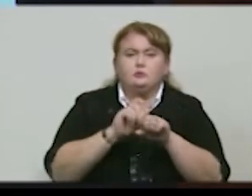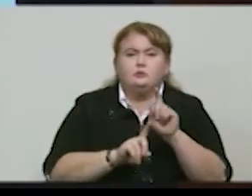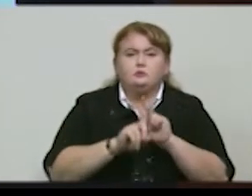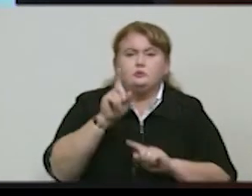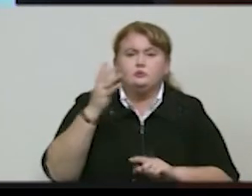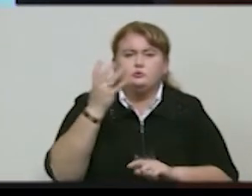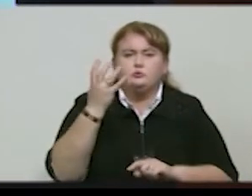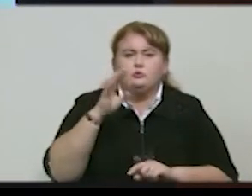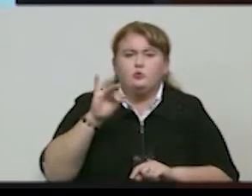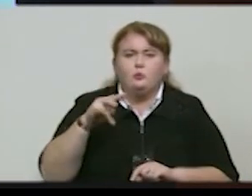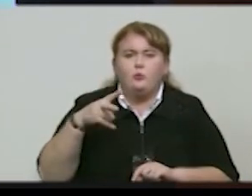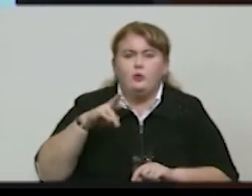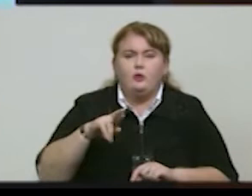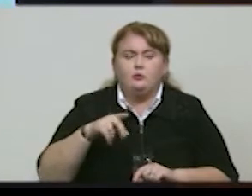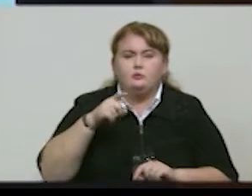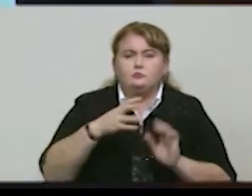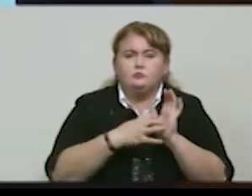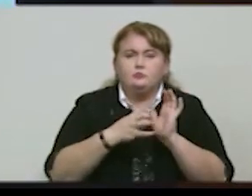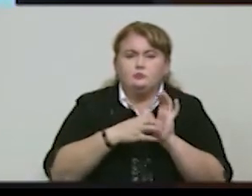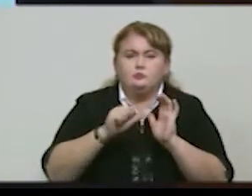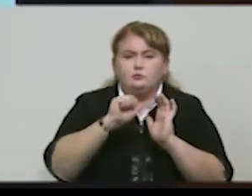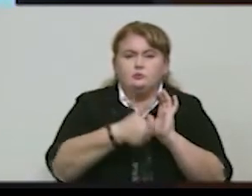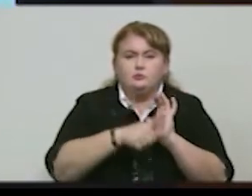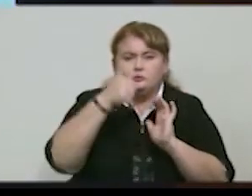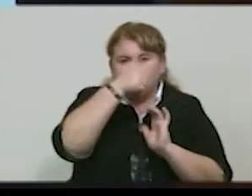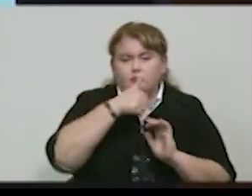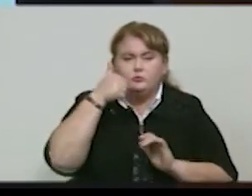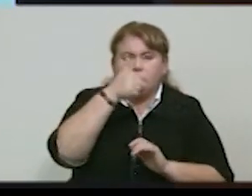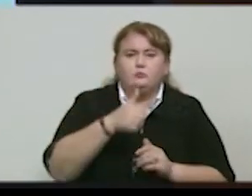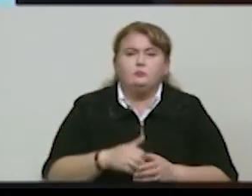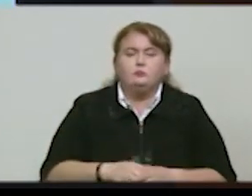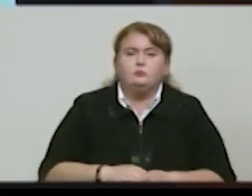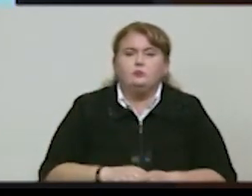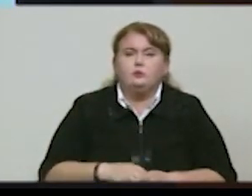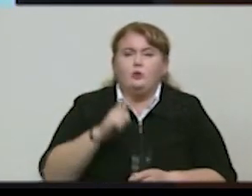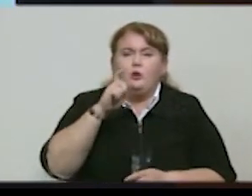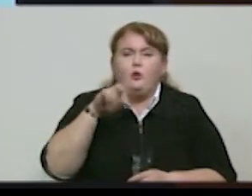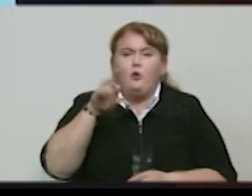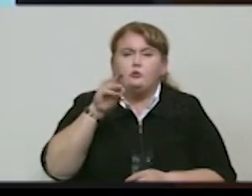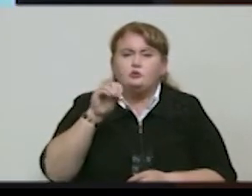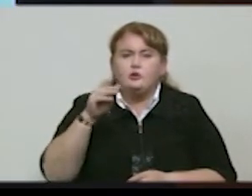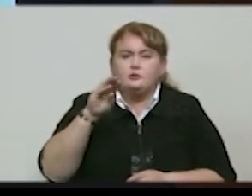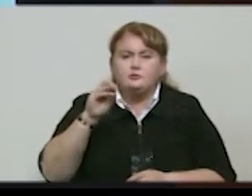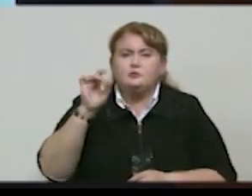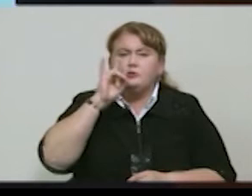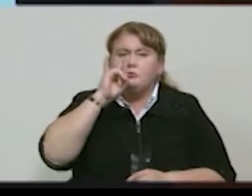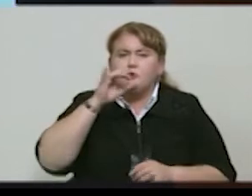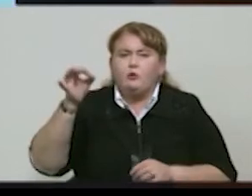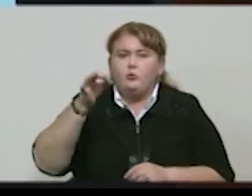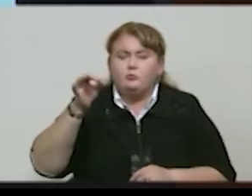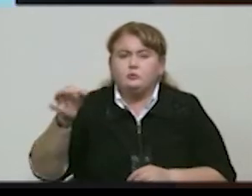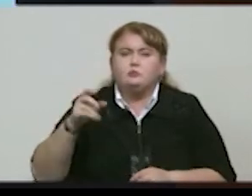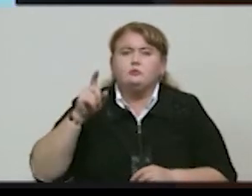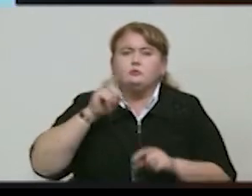началось 4 июля 1916 года. В Хадженте, Самаркандской области. Вскоре